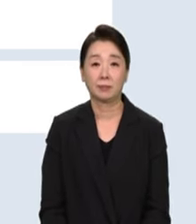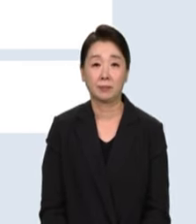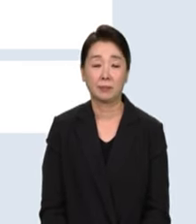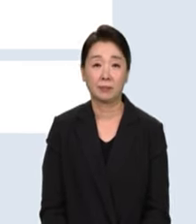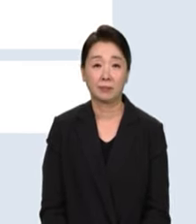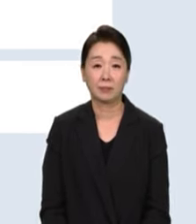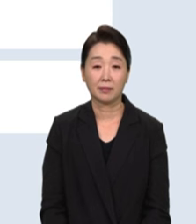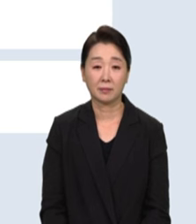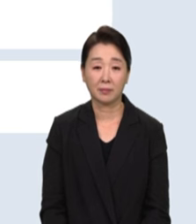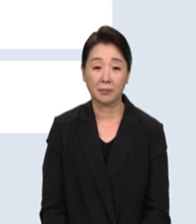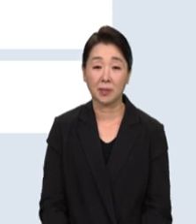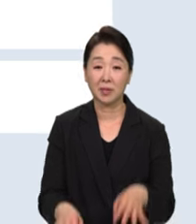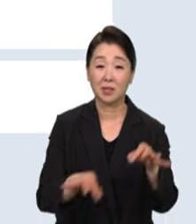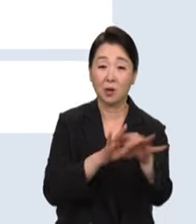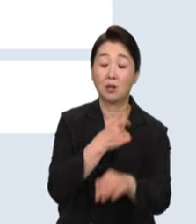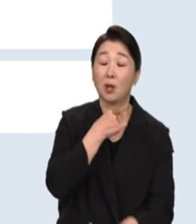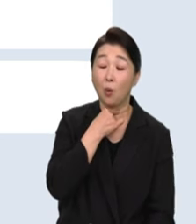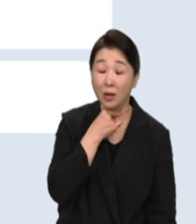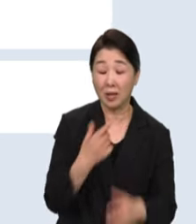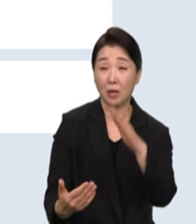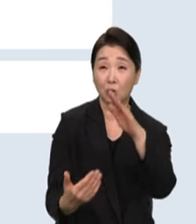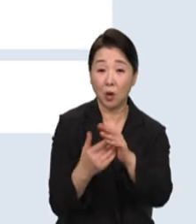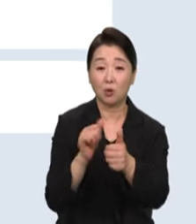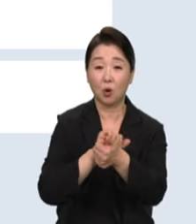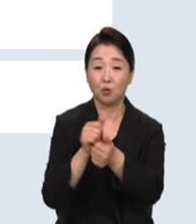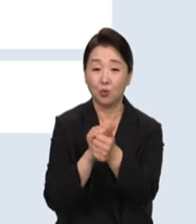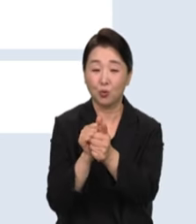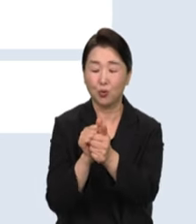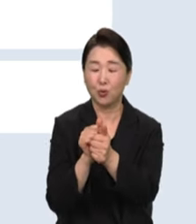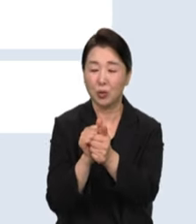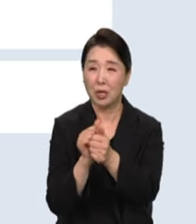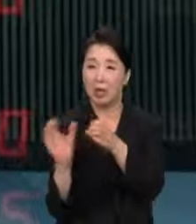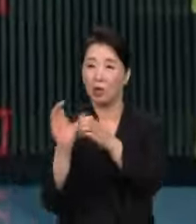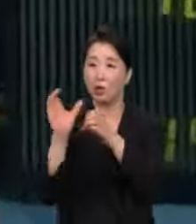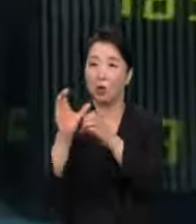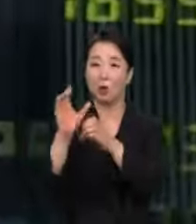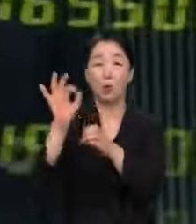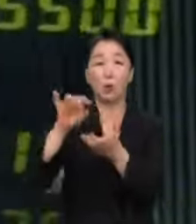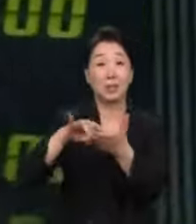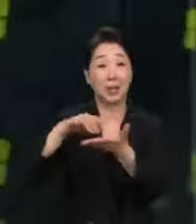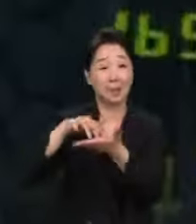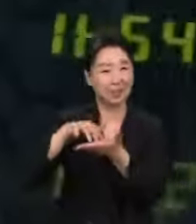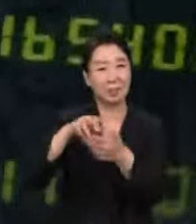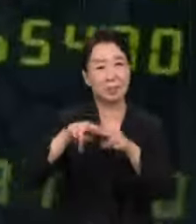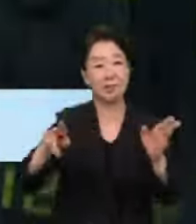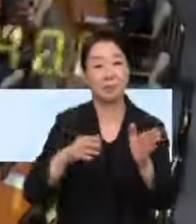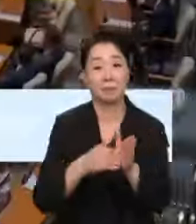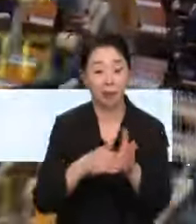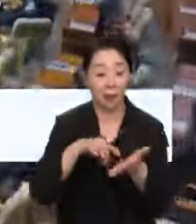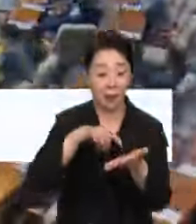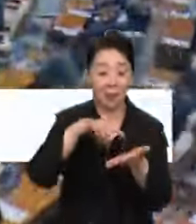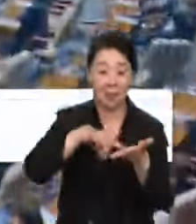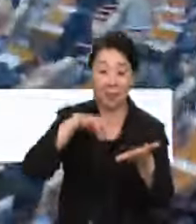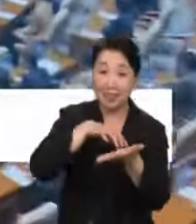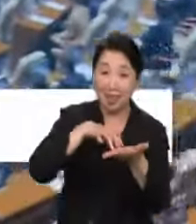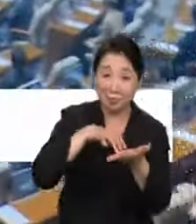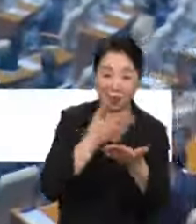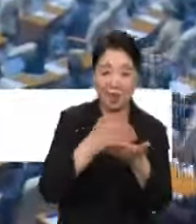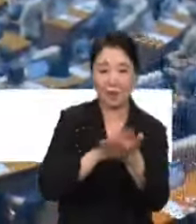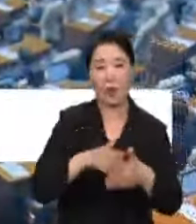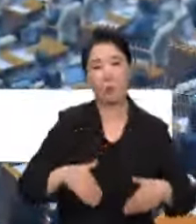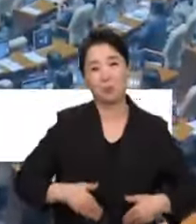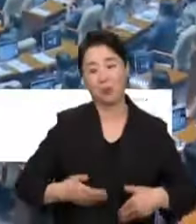재개가 요구해 온 최대 주주 주식 할증도 폐지합니다 다만 모두 세법 개정 사안이라 국회